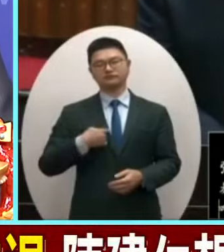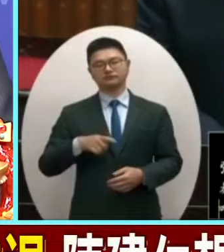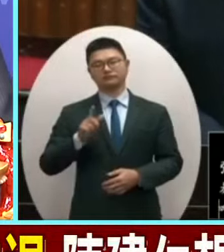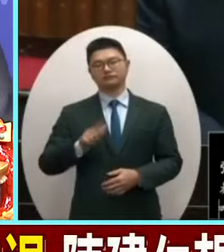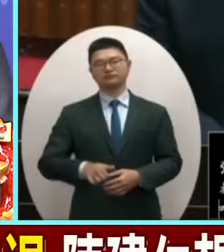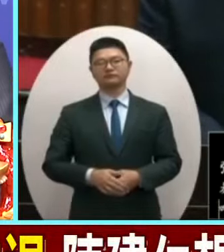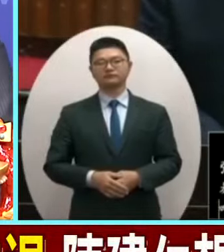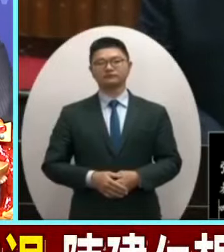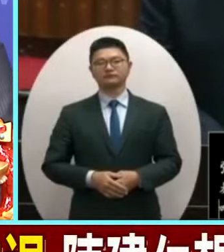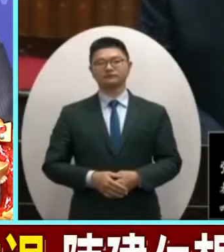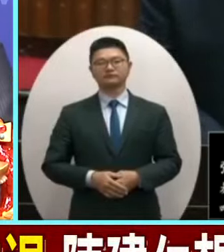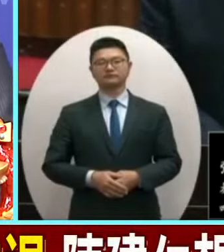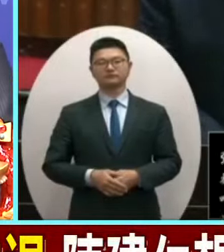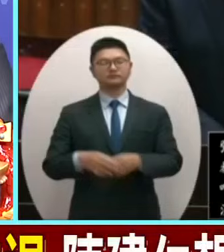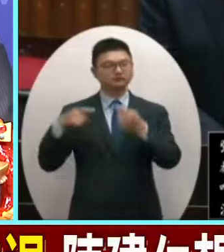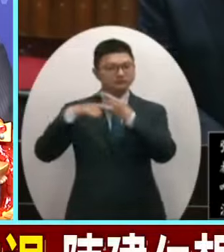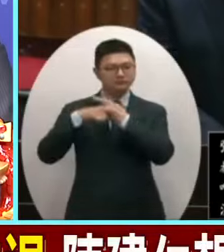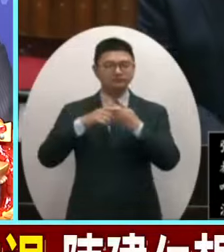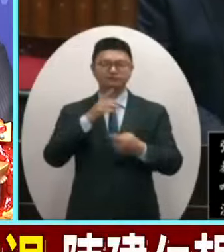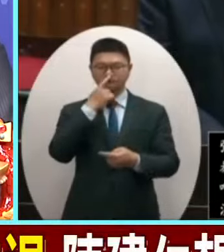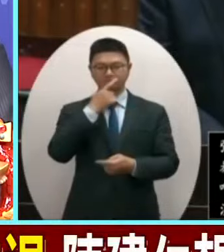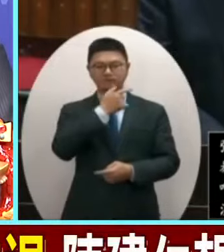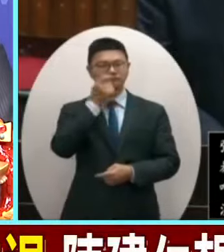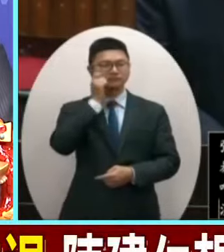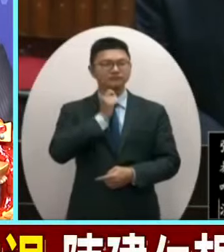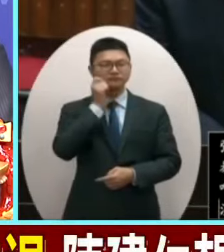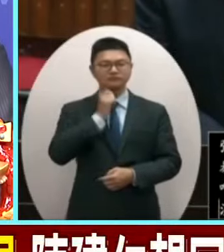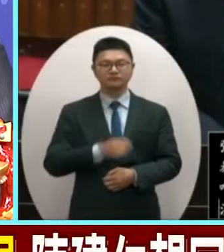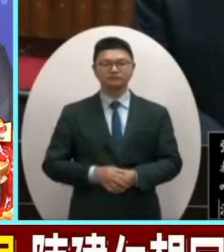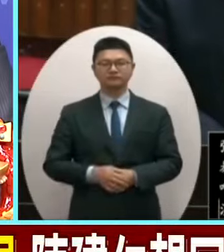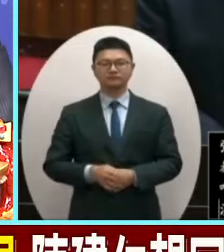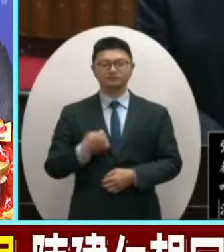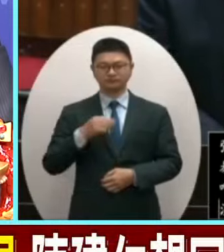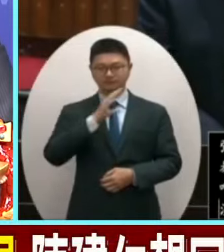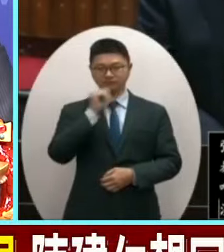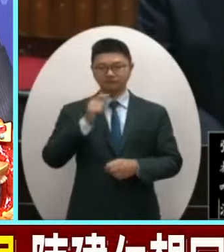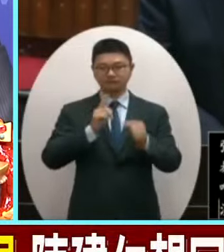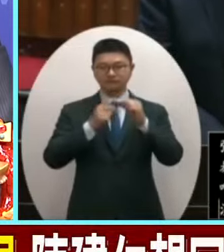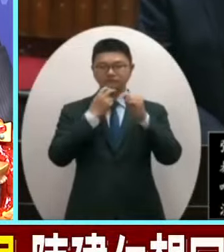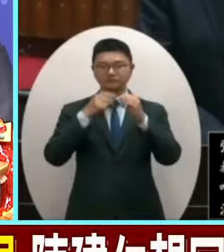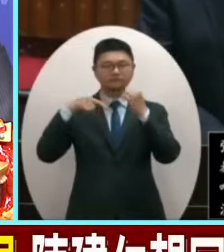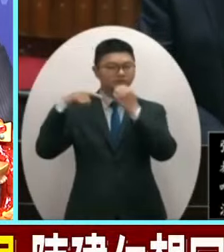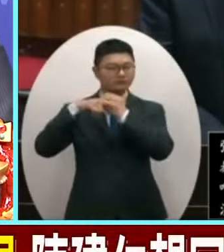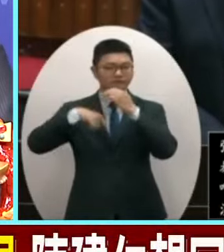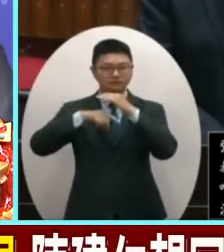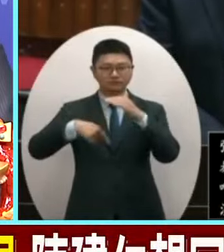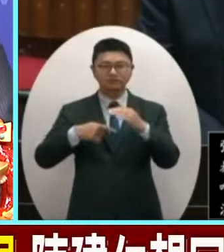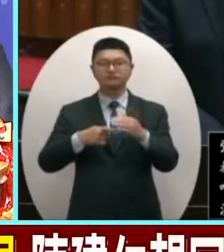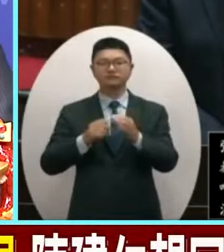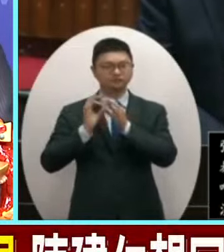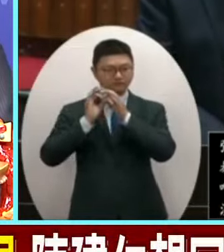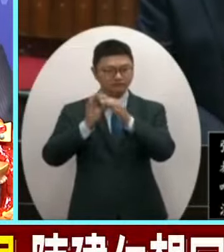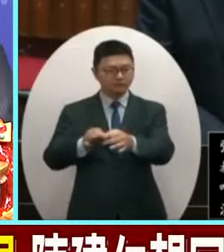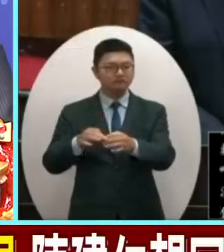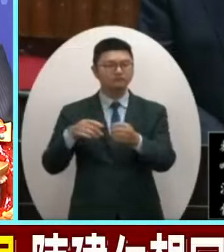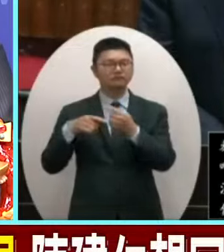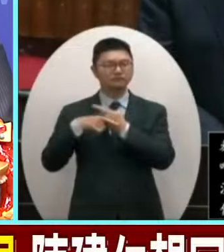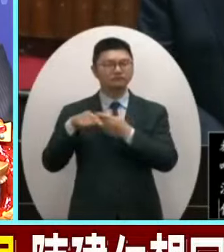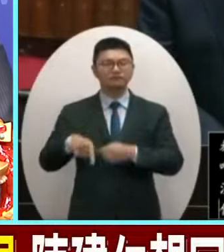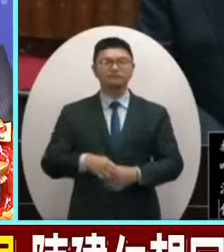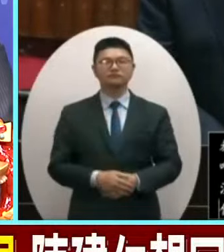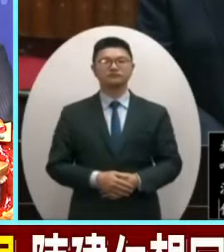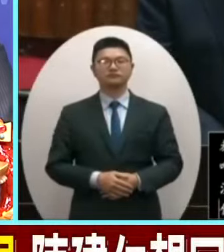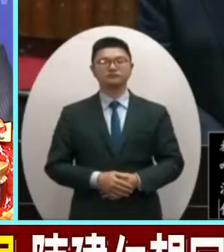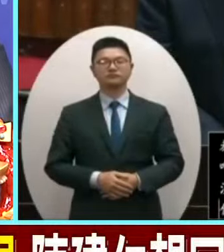实，我相信他包括今天去出席228讲的什么三项工程啊，要团结国家和人民，我觉得他先团结他们自己党内